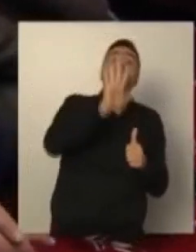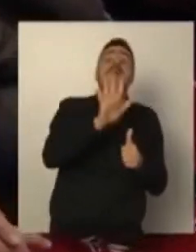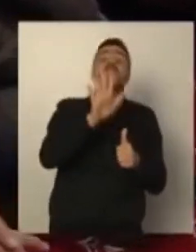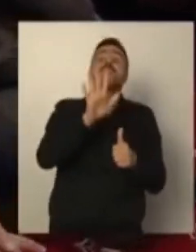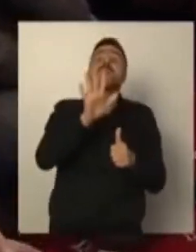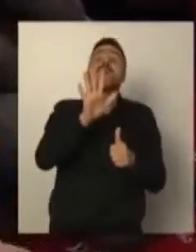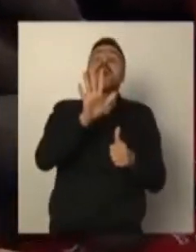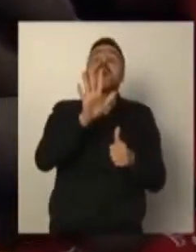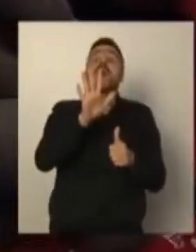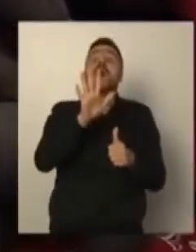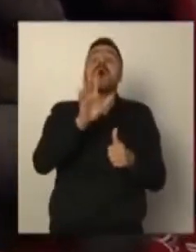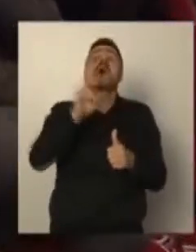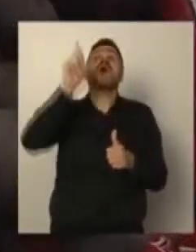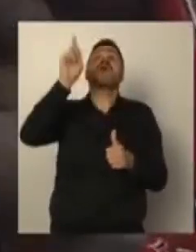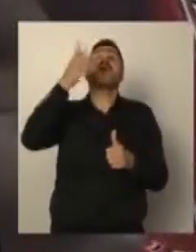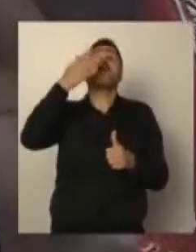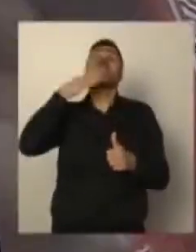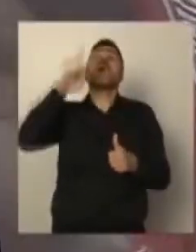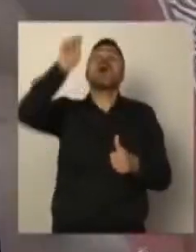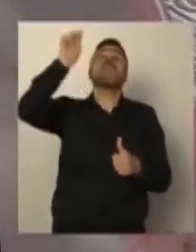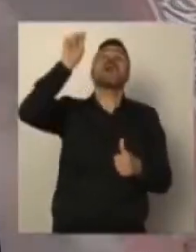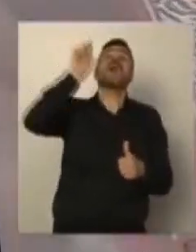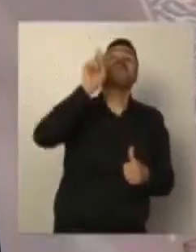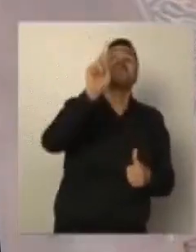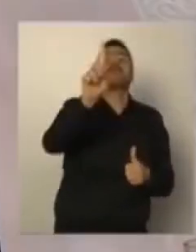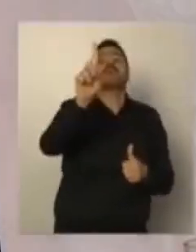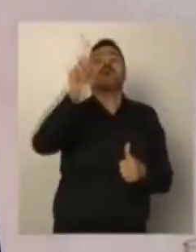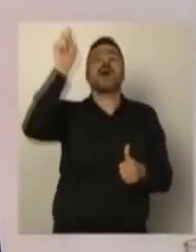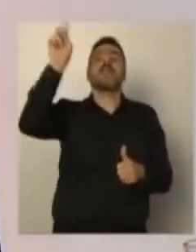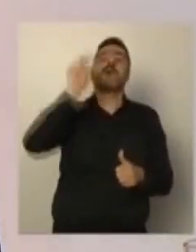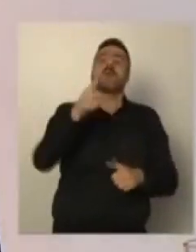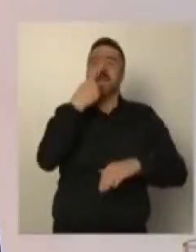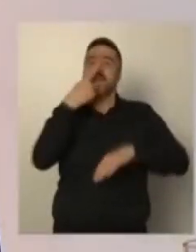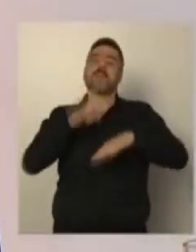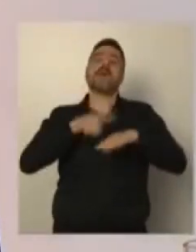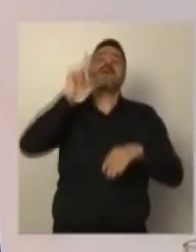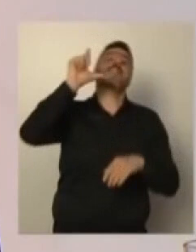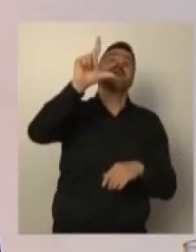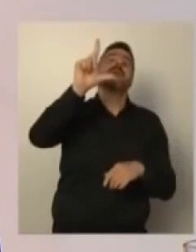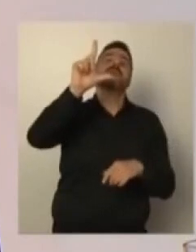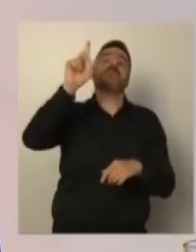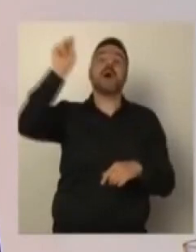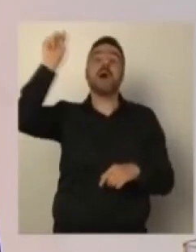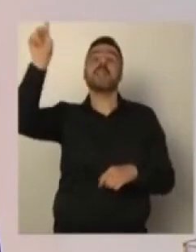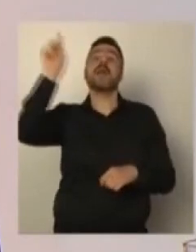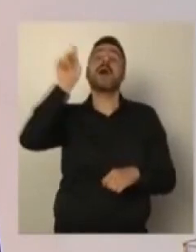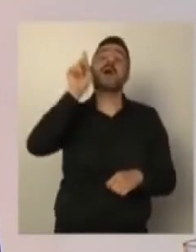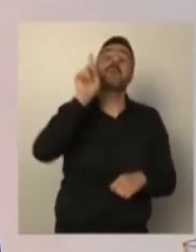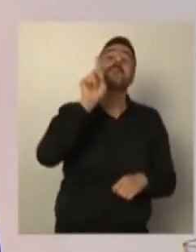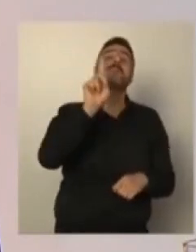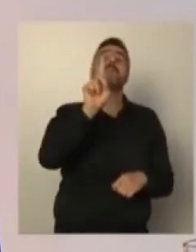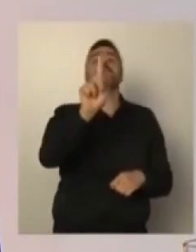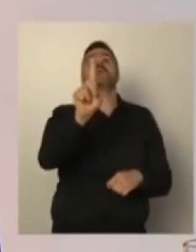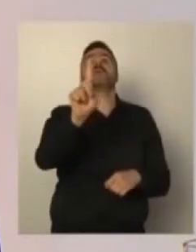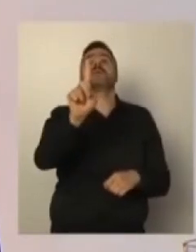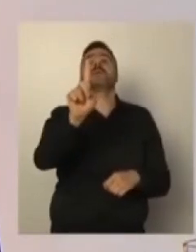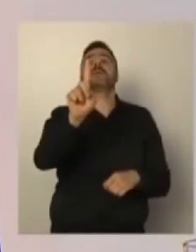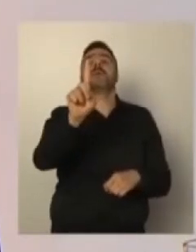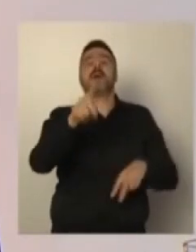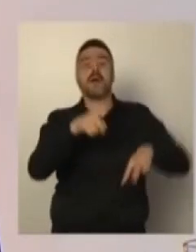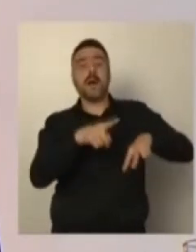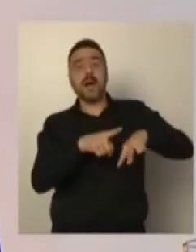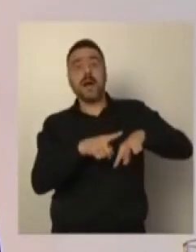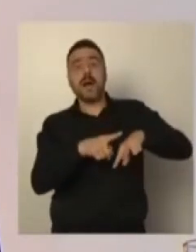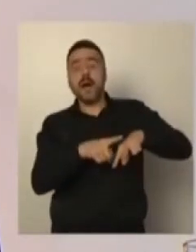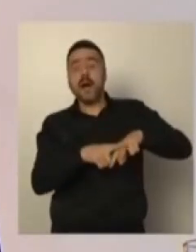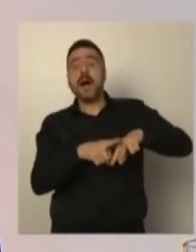ilah edinmemek gerektiği hususudur. Rabbimiz buyuruyor ki: "La tec'al ma'allahi ilahen